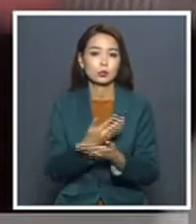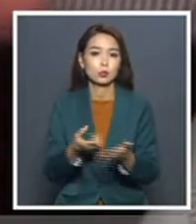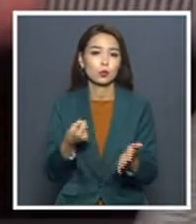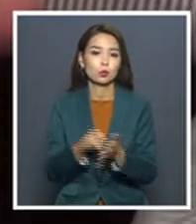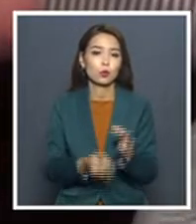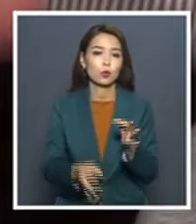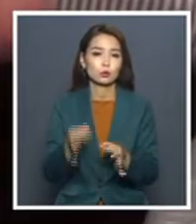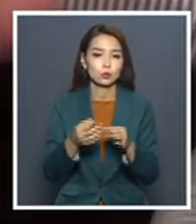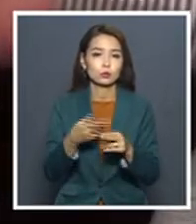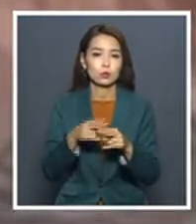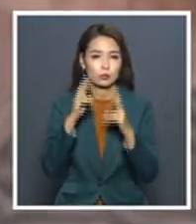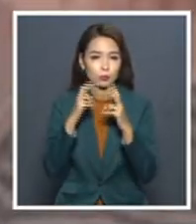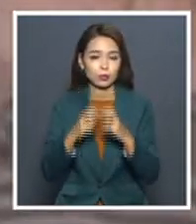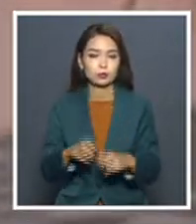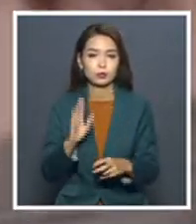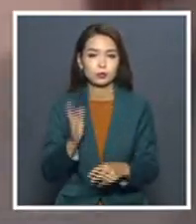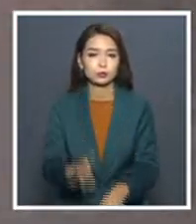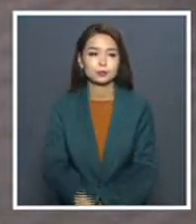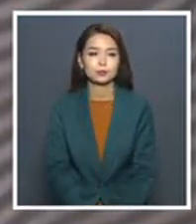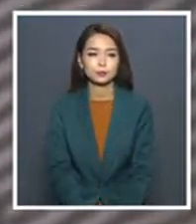дейінгі тергеу басталды.